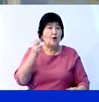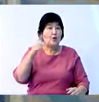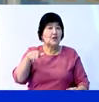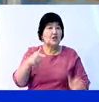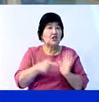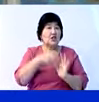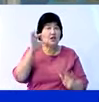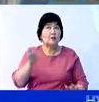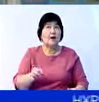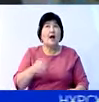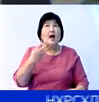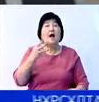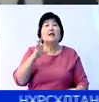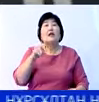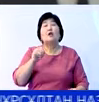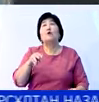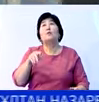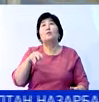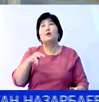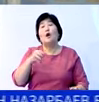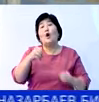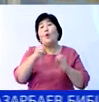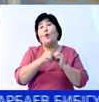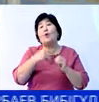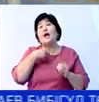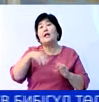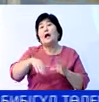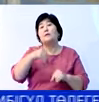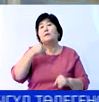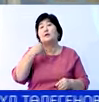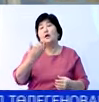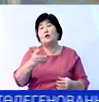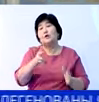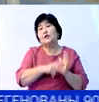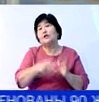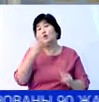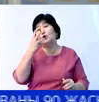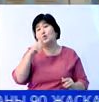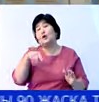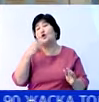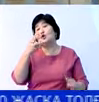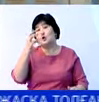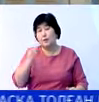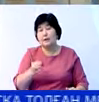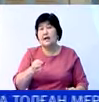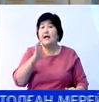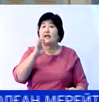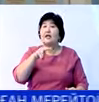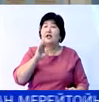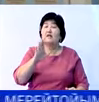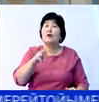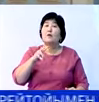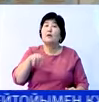13,7%, және Сейілов Медет Есдәулетұлына 10 адам дауыс берді, ол 83,3%.